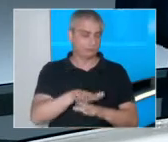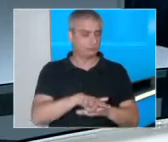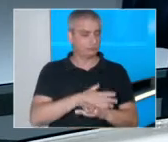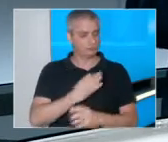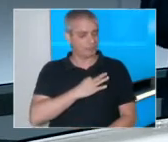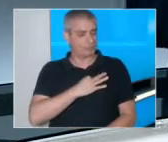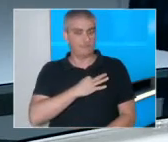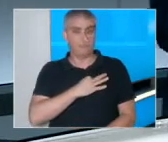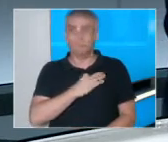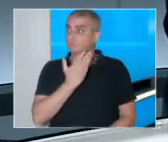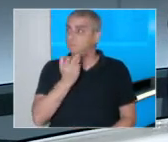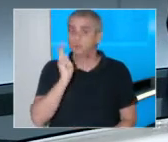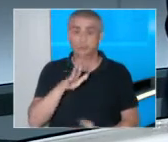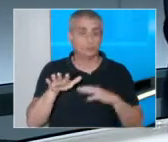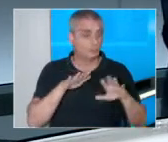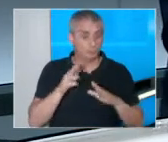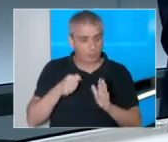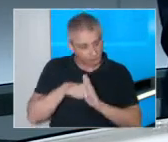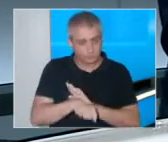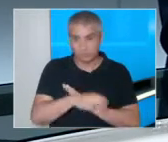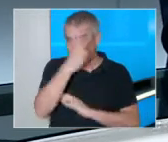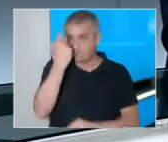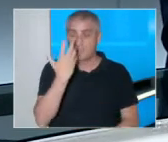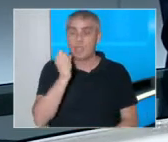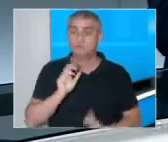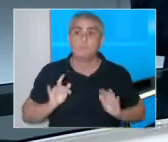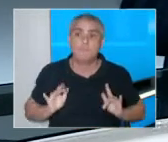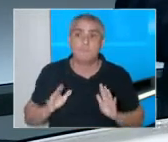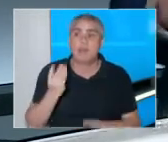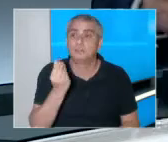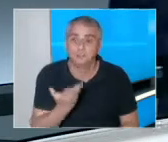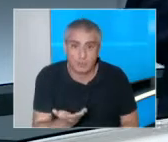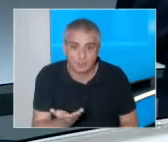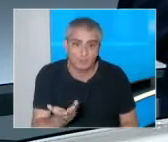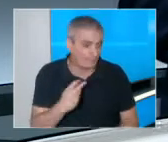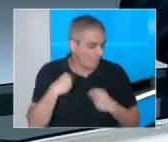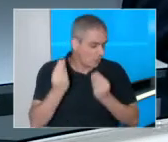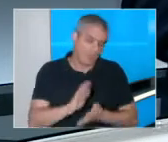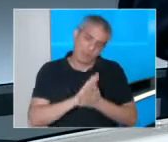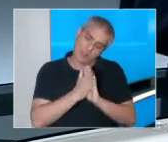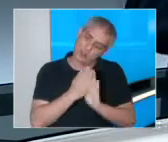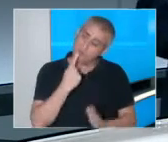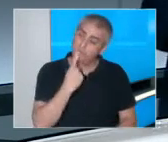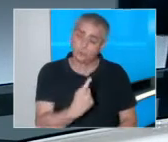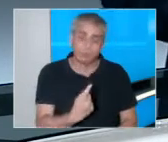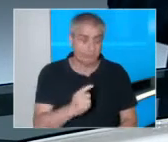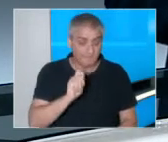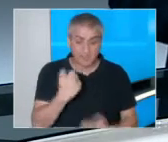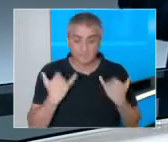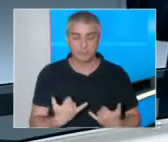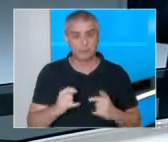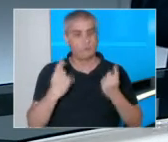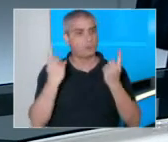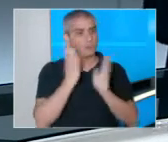מרגישים נפגעים. והנה פה יש ממשלה שמשקיעה בערבים 50 מיליארד שקלים, ונותנת להם כל מה שהם רוצים, ודווקא עכשיו